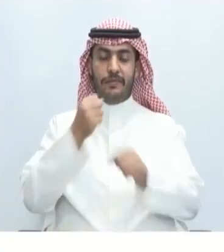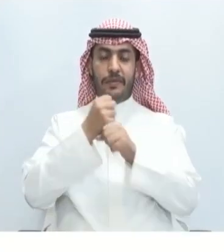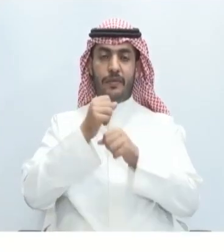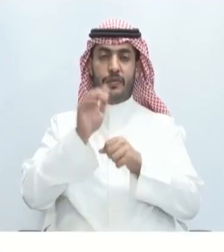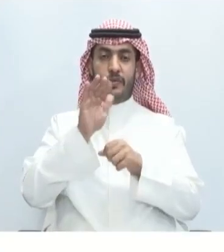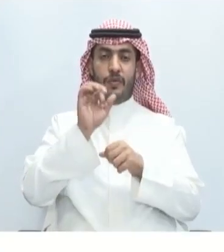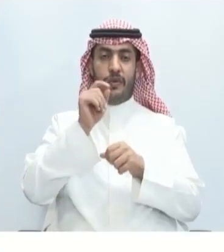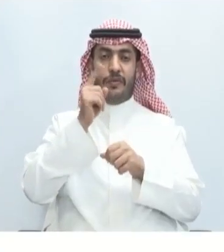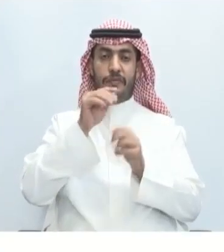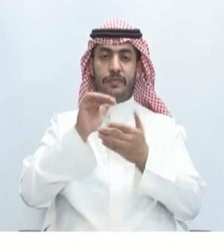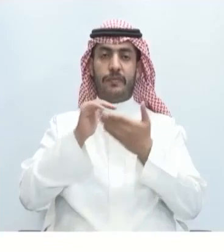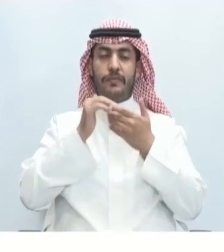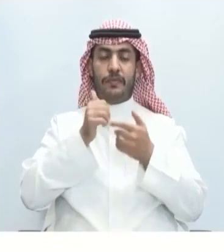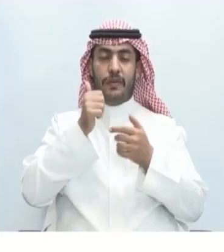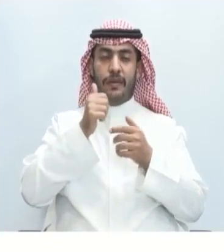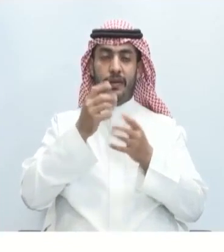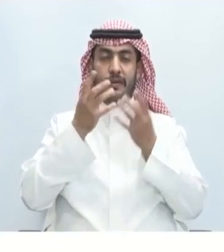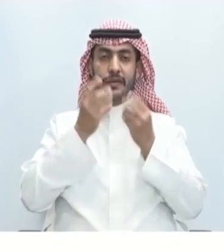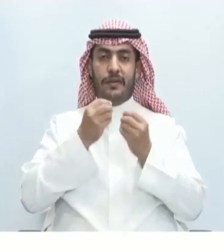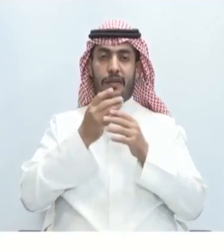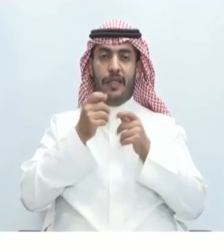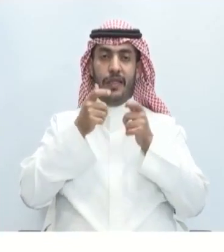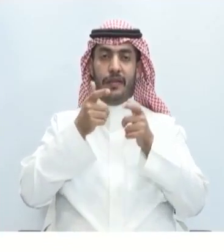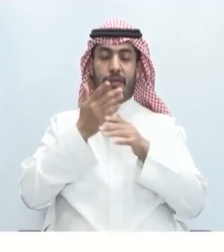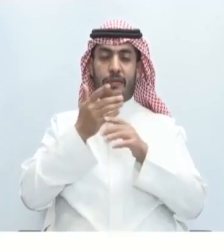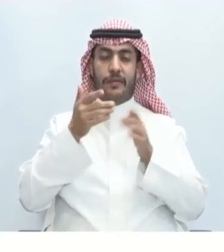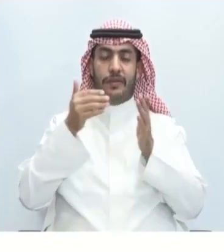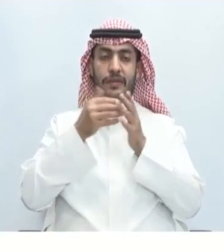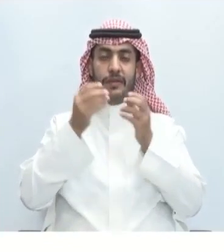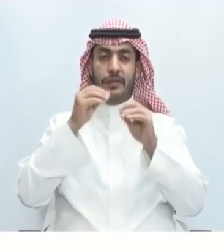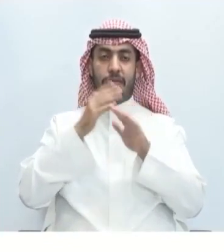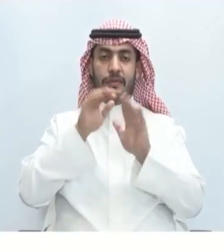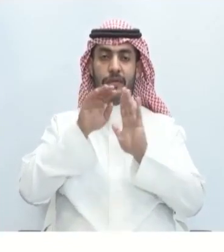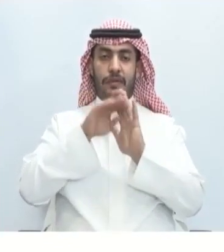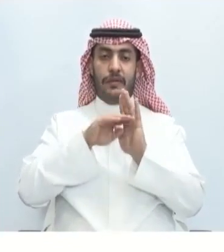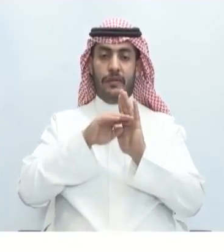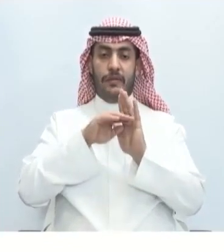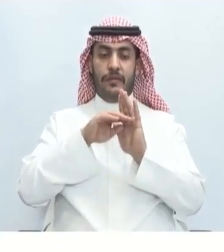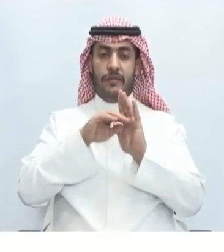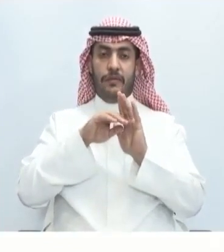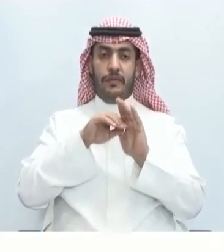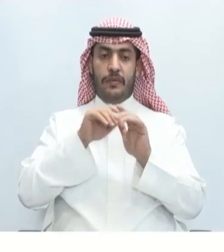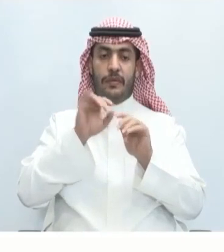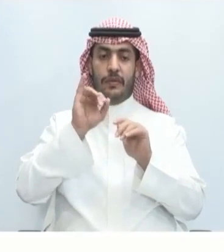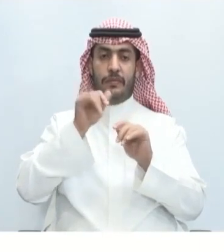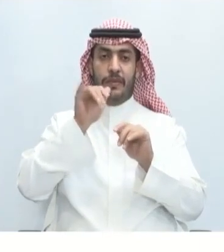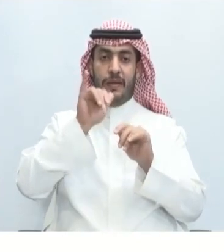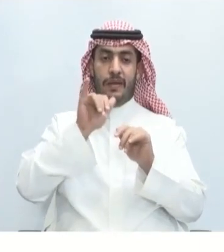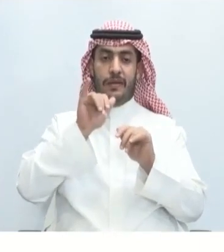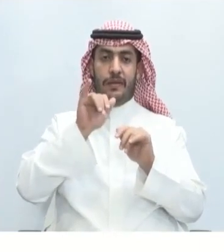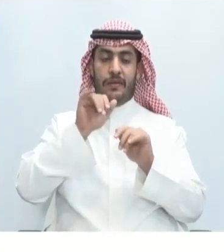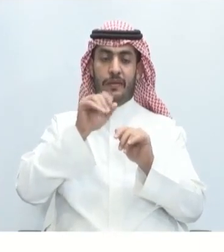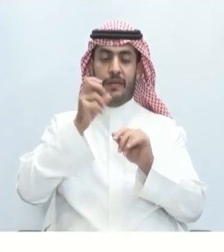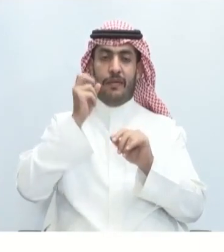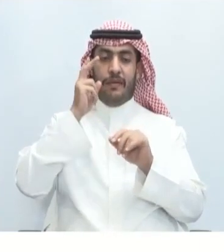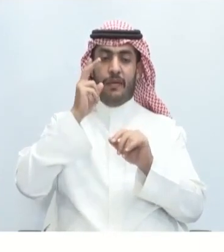سولفر في ذلك ستساعدنا في تقليص التكاليف الى ادنى حد من خلال الماين او